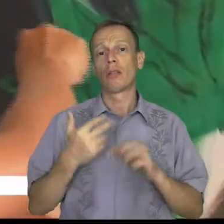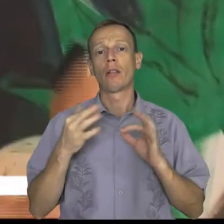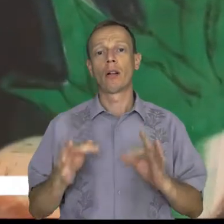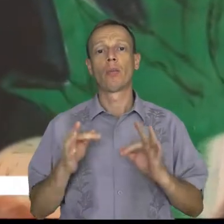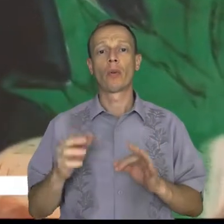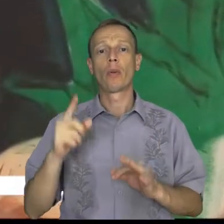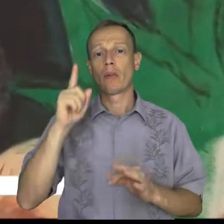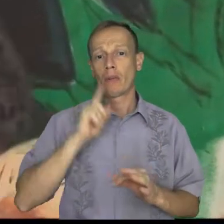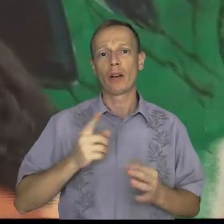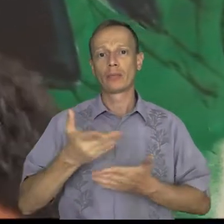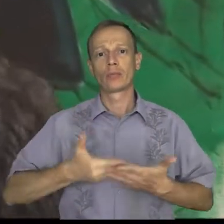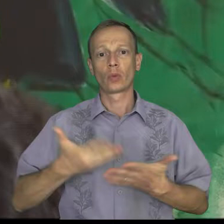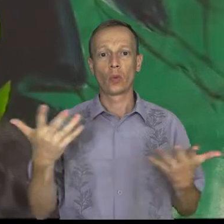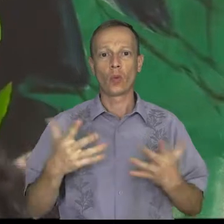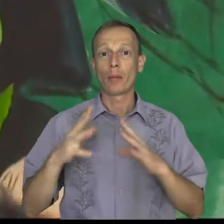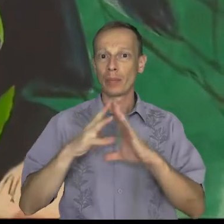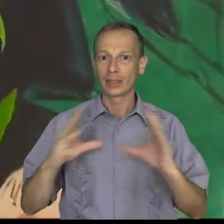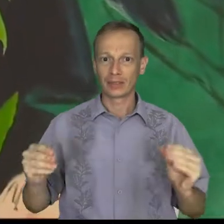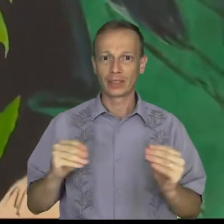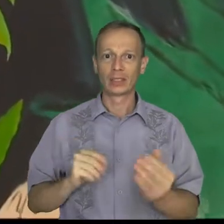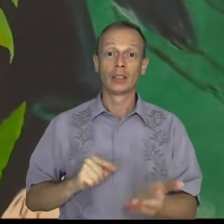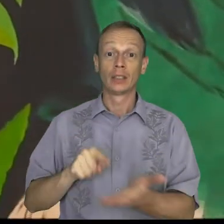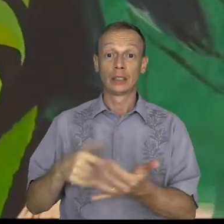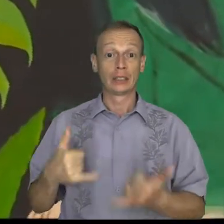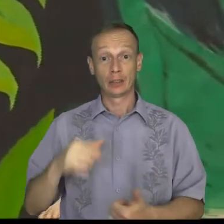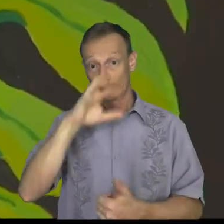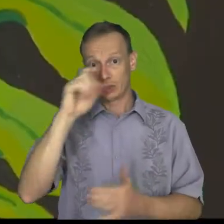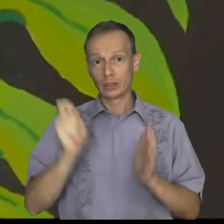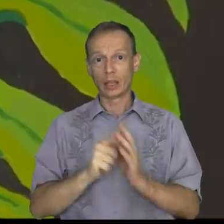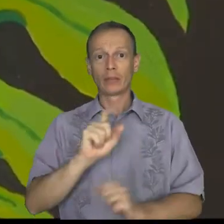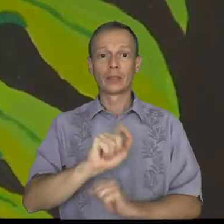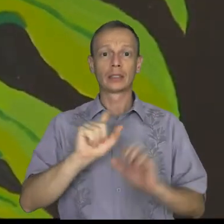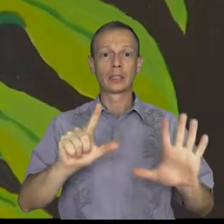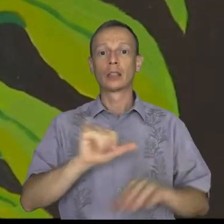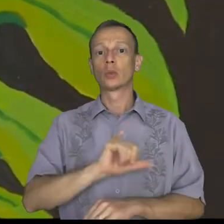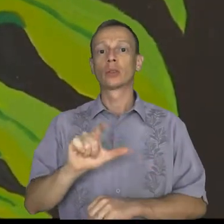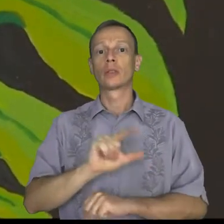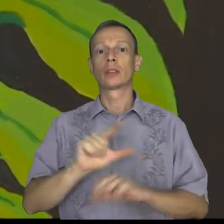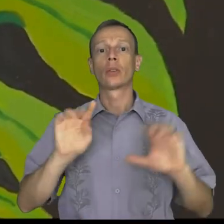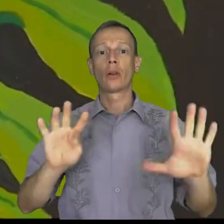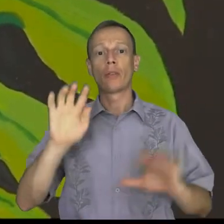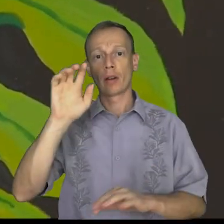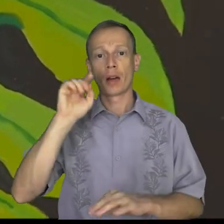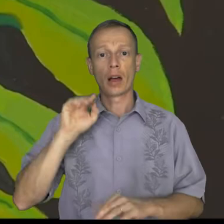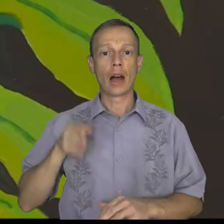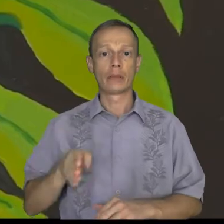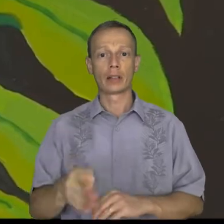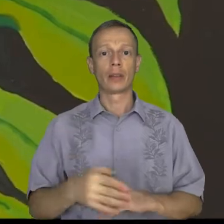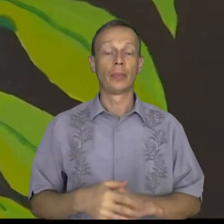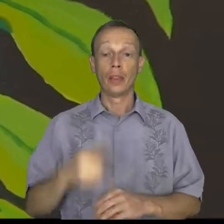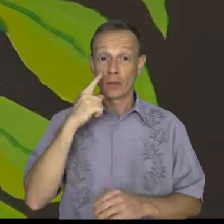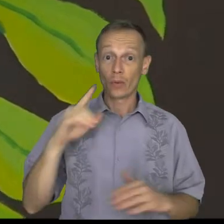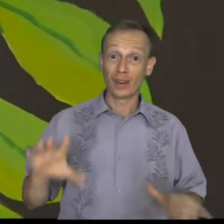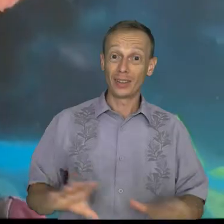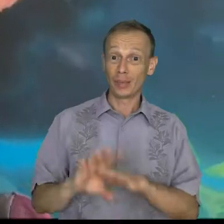a aussi annoncé que les triennales de la condition féminine seront organisées dans le Pacifique, seront organisées en Polynésie du 27